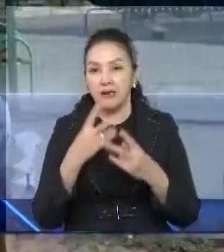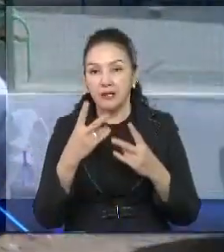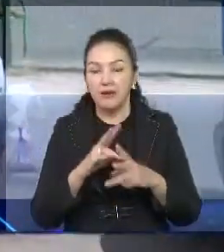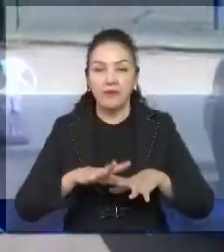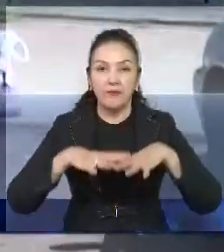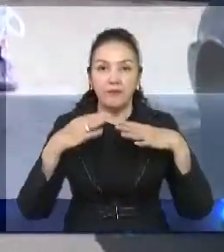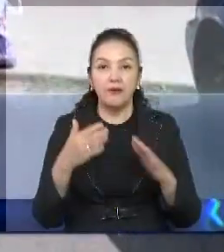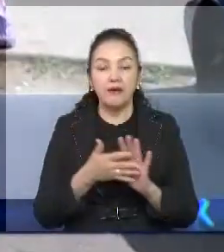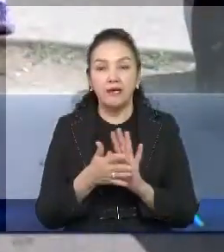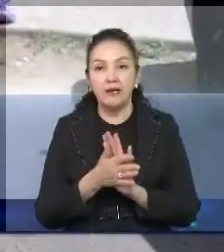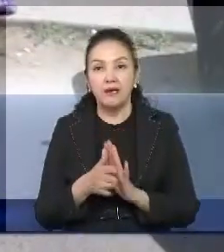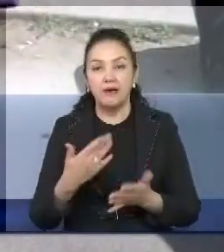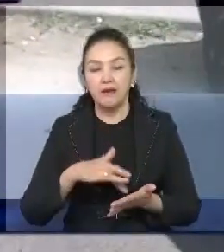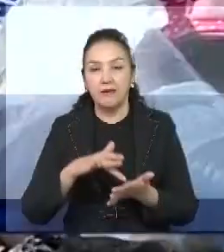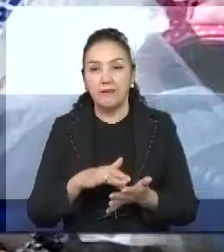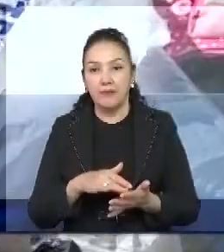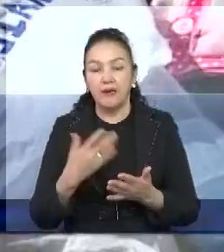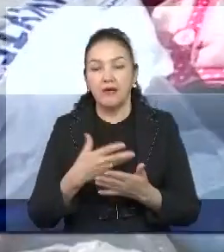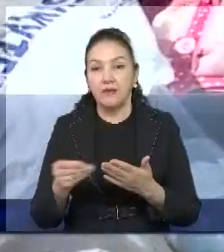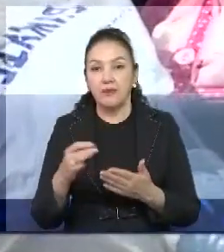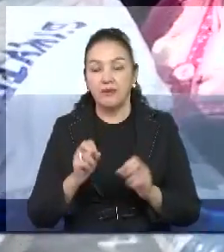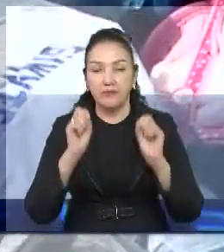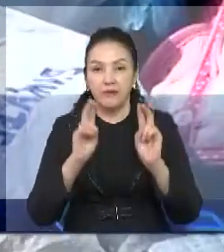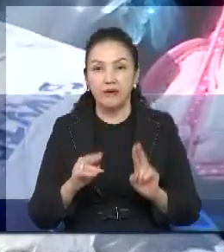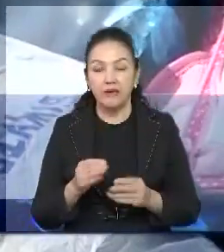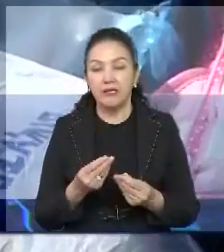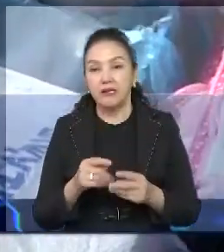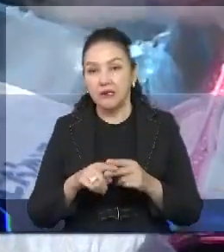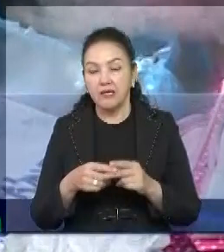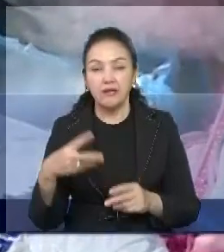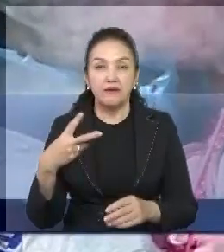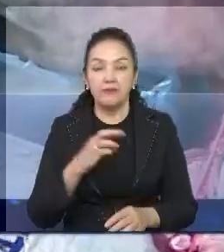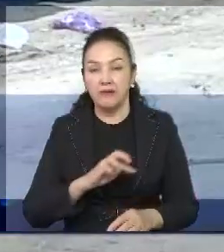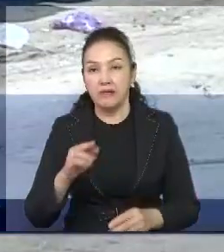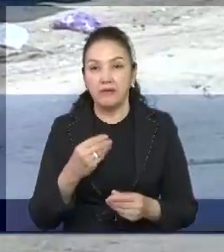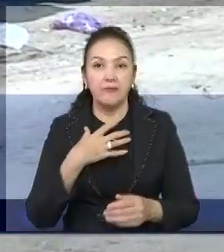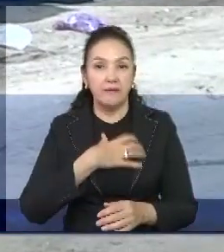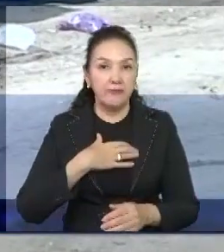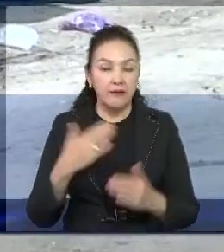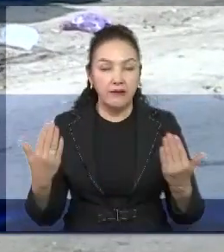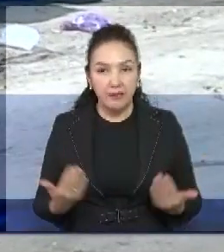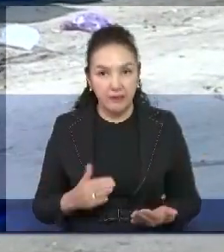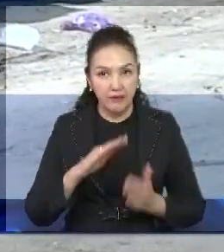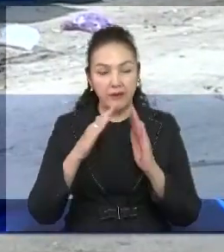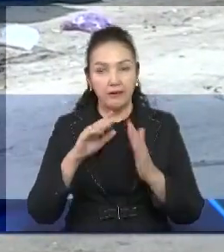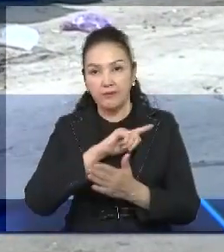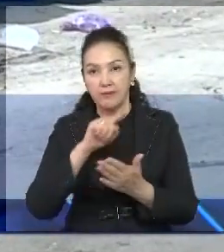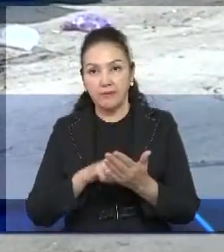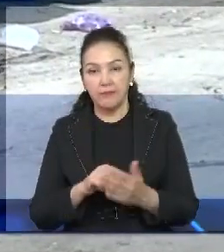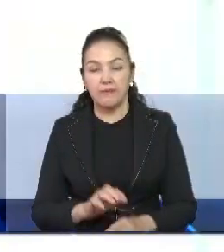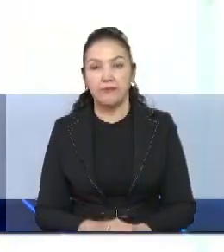на увеличение расходов по содержанию города и закуску спецтехники на 2 млрд тенге важнейшими являются и жилищные вопросы